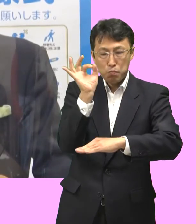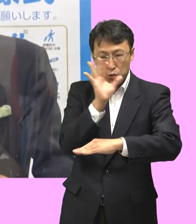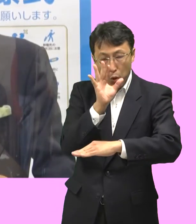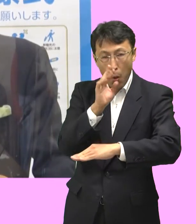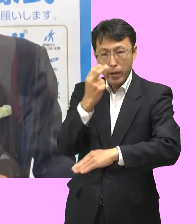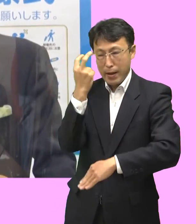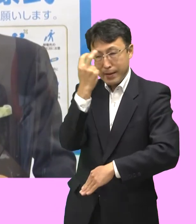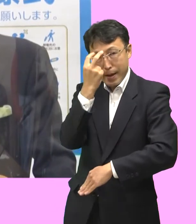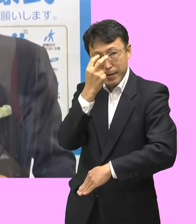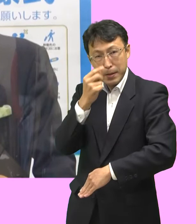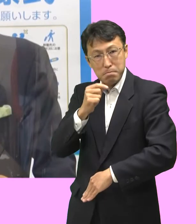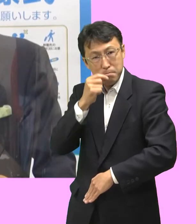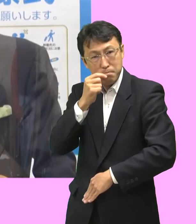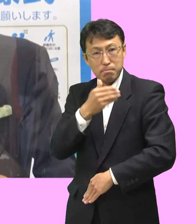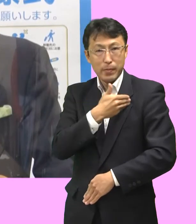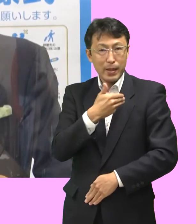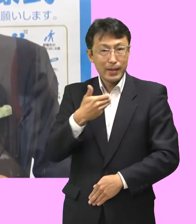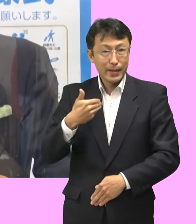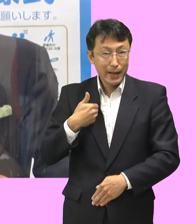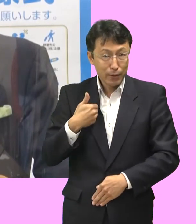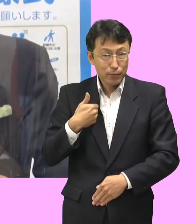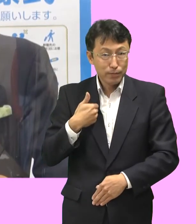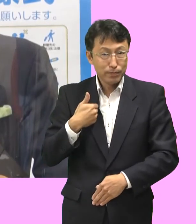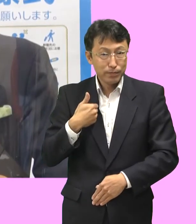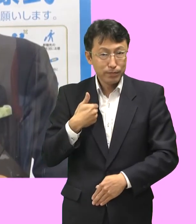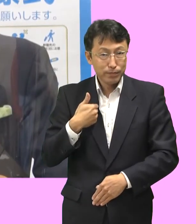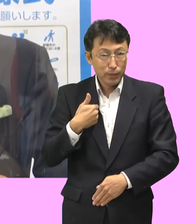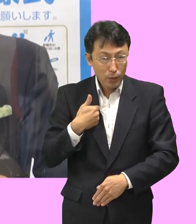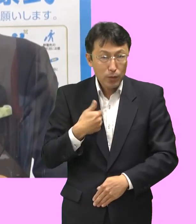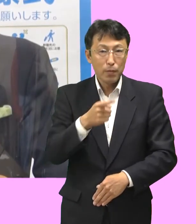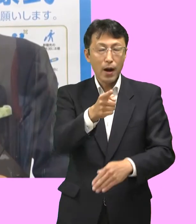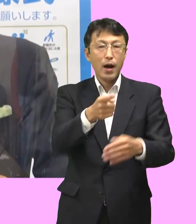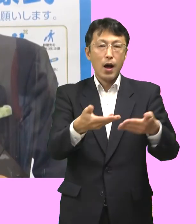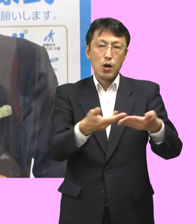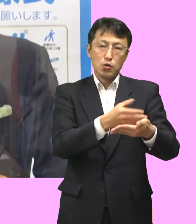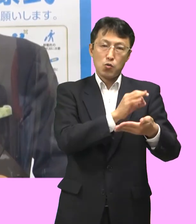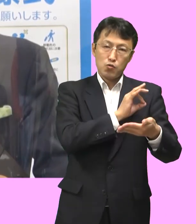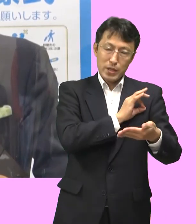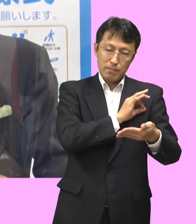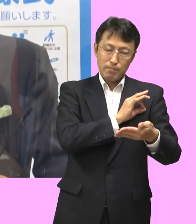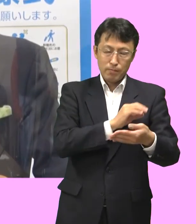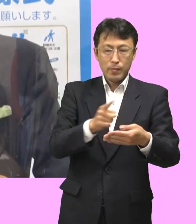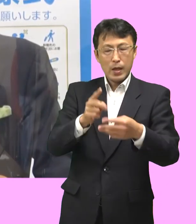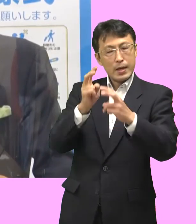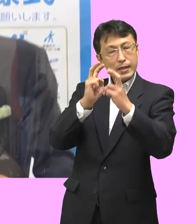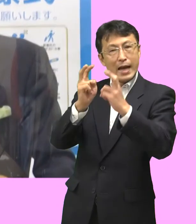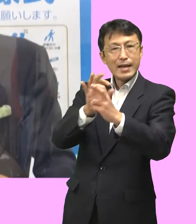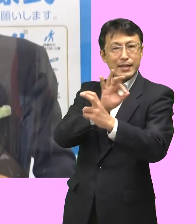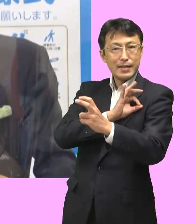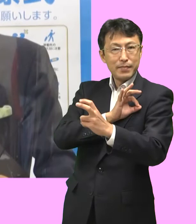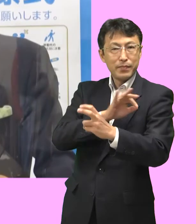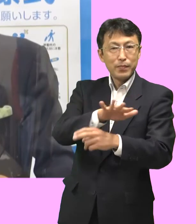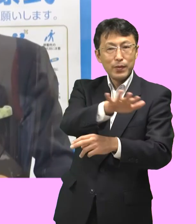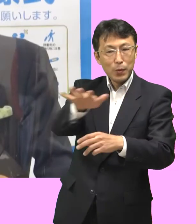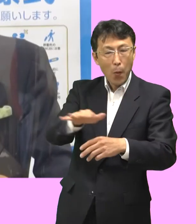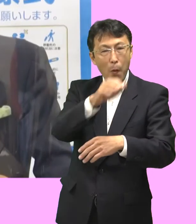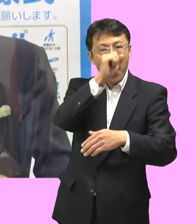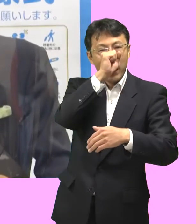、対象の職員の方や従業員の方にはこうどういうメリットといいますか、どういうことを期待し